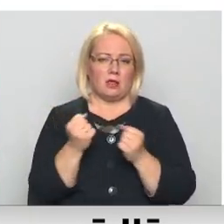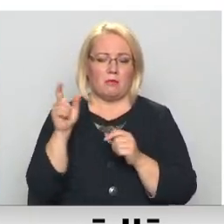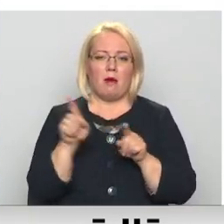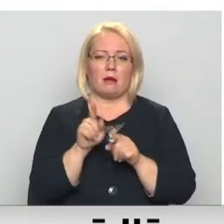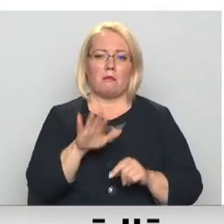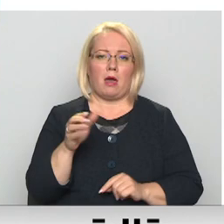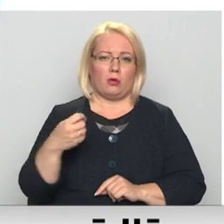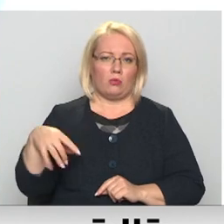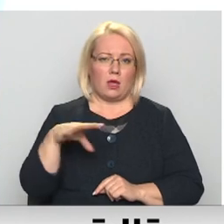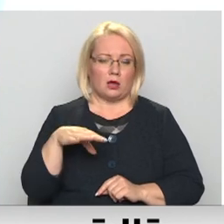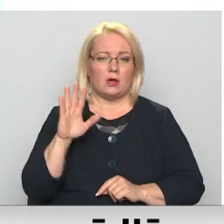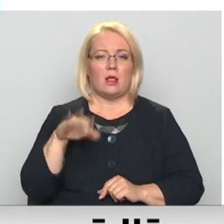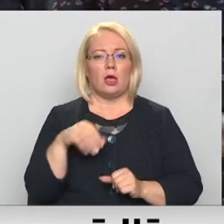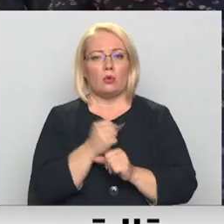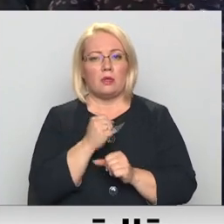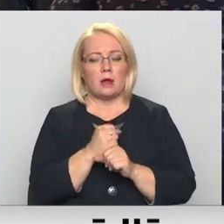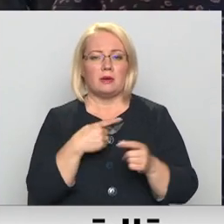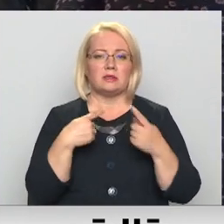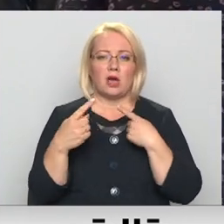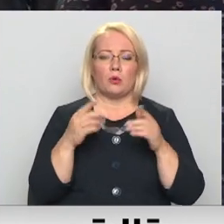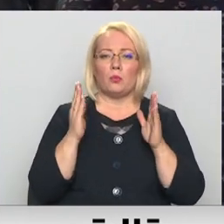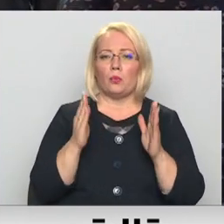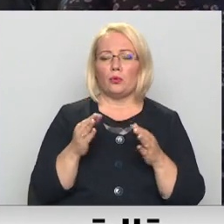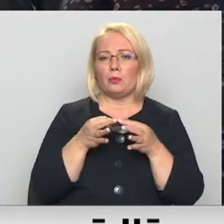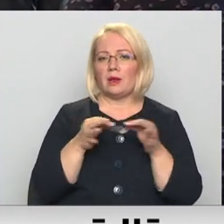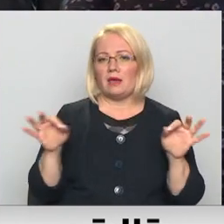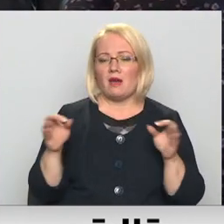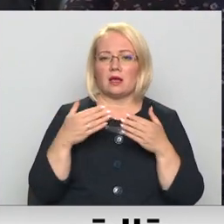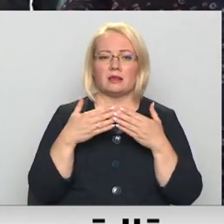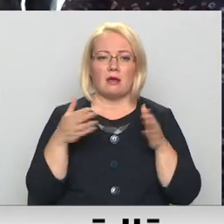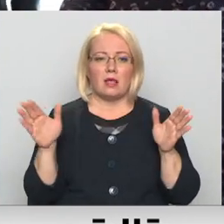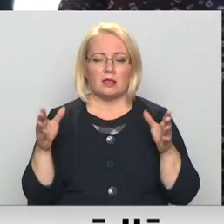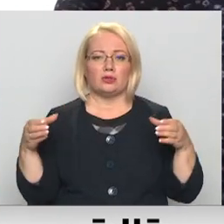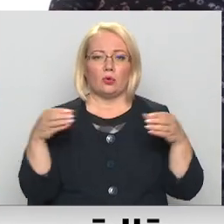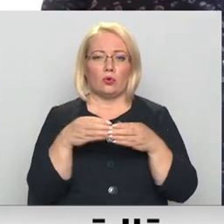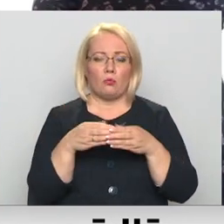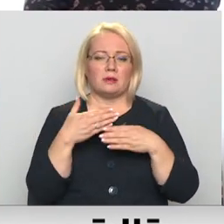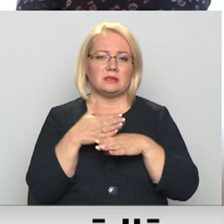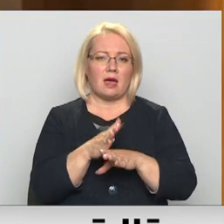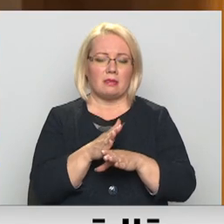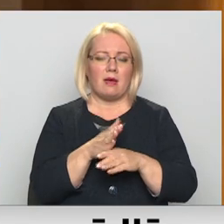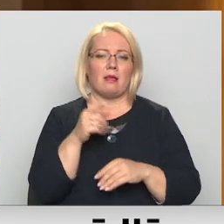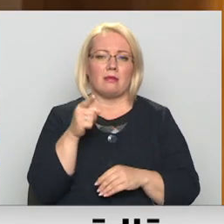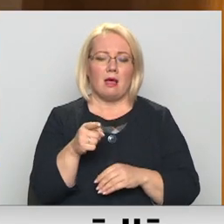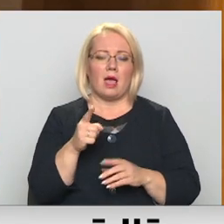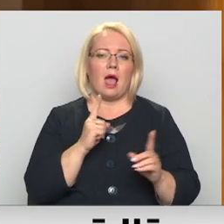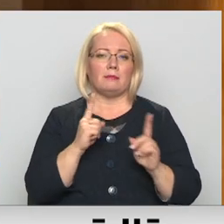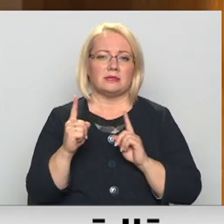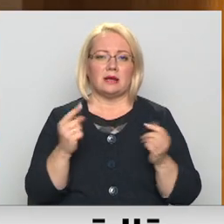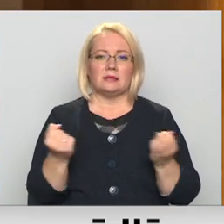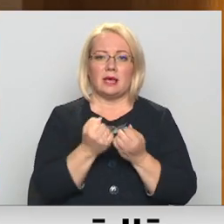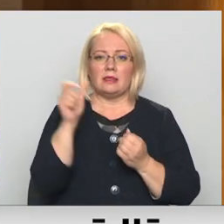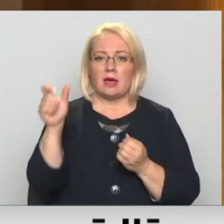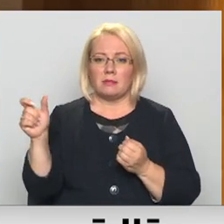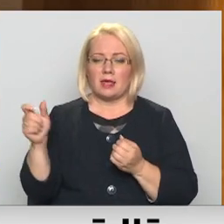bērnudārstu pedagogus. Lai nodarbībās sarunas būtu pēc iespējas brīvāks un atklātāks, grupas tiekot sadalītas tā, lai administrācijas darbinieki